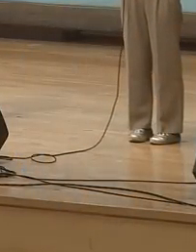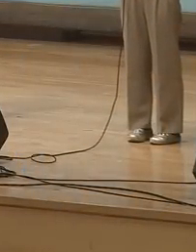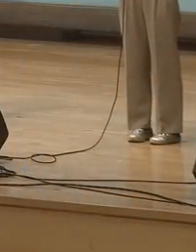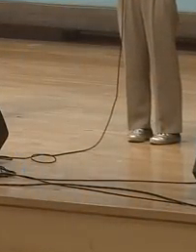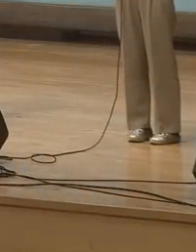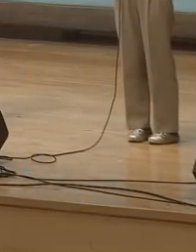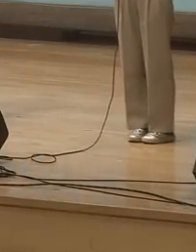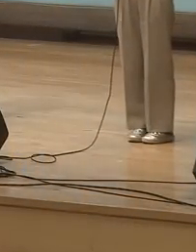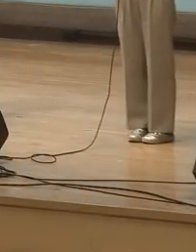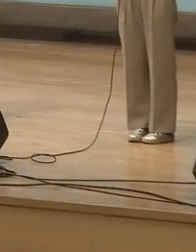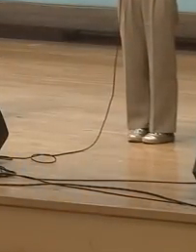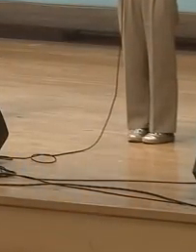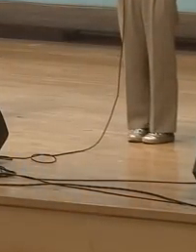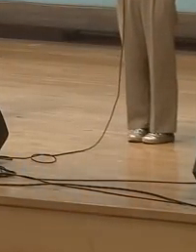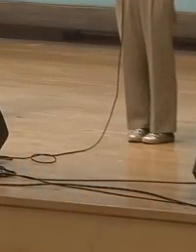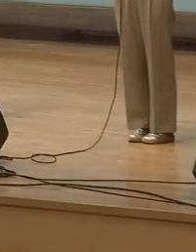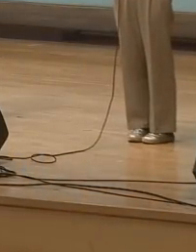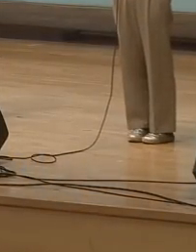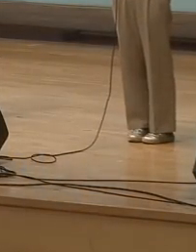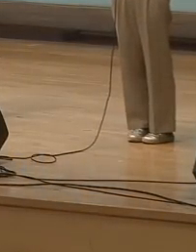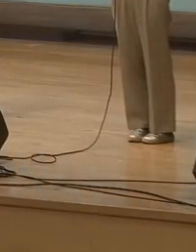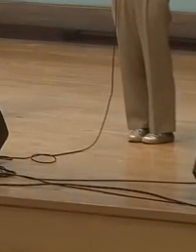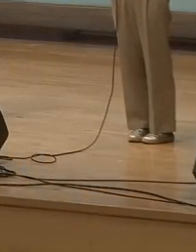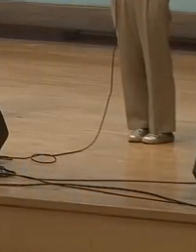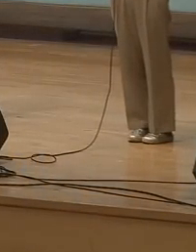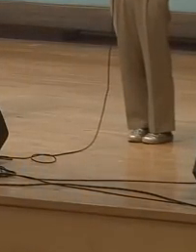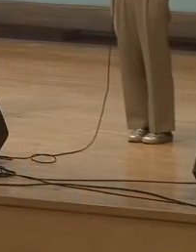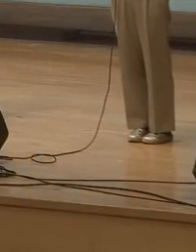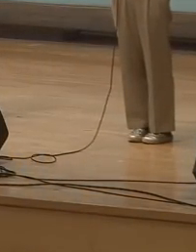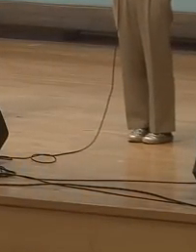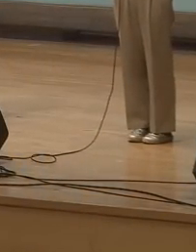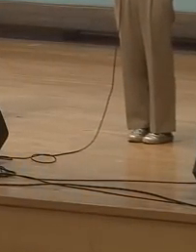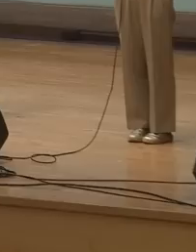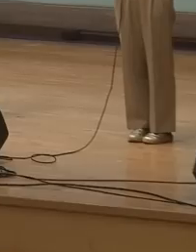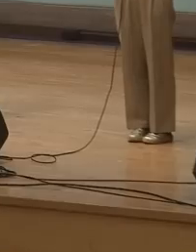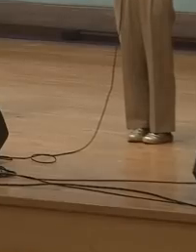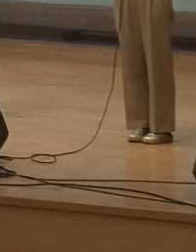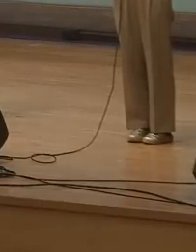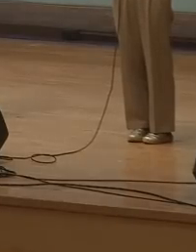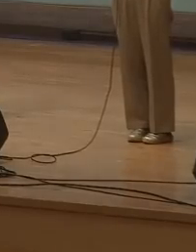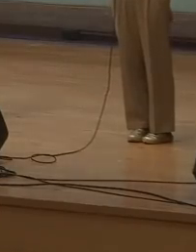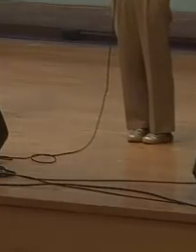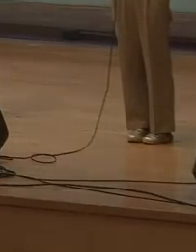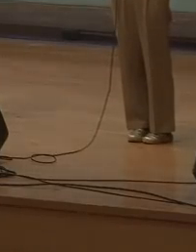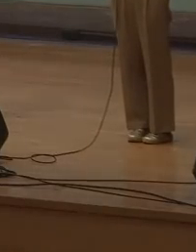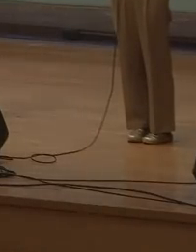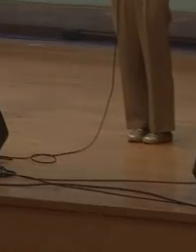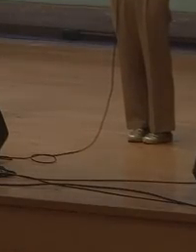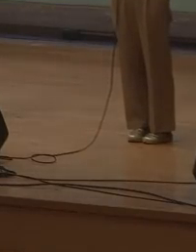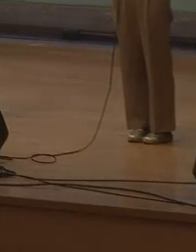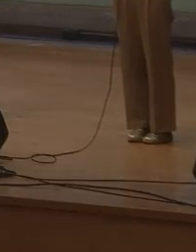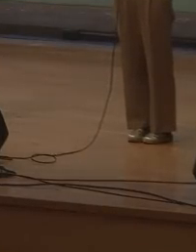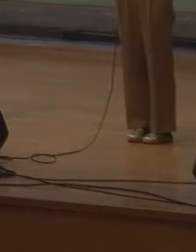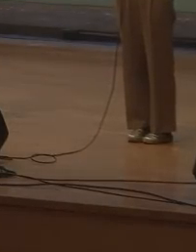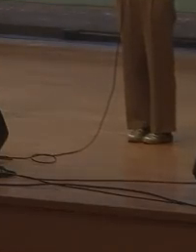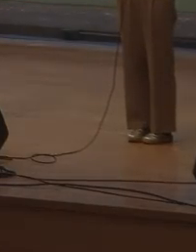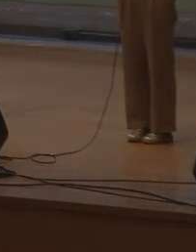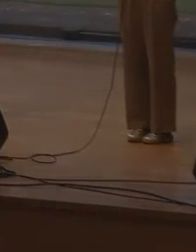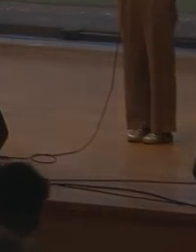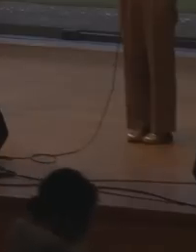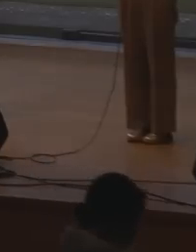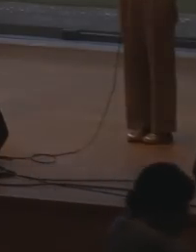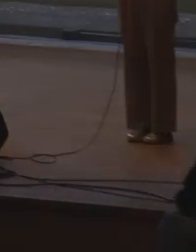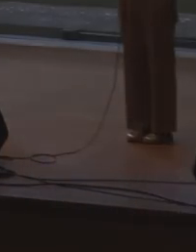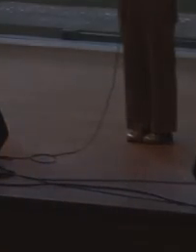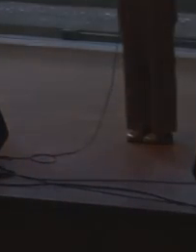그렇습니다. 하나님 사랑하시는 자를 징계하신 하나님, 이 시간을 또 말씀을 통해서, 또한 우리 환경을